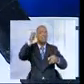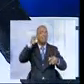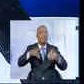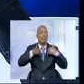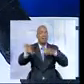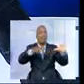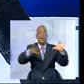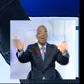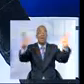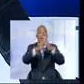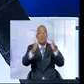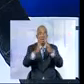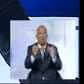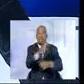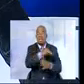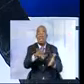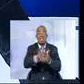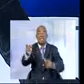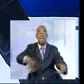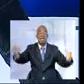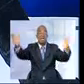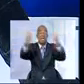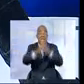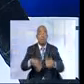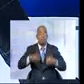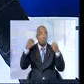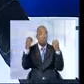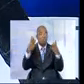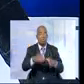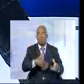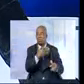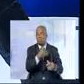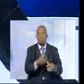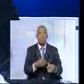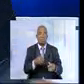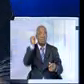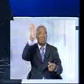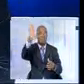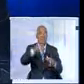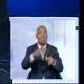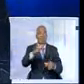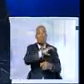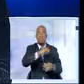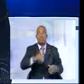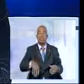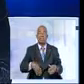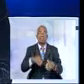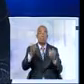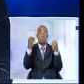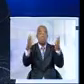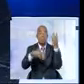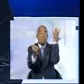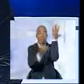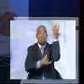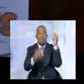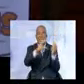des femmes de 135 pays. Thème retenu cette année, femmes et conflits armés, bilan et perspectives. Francis